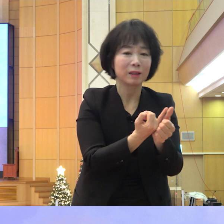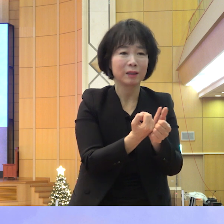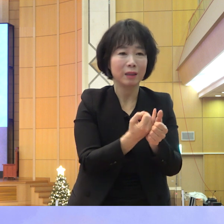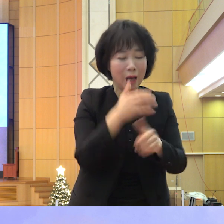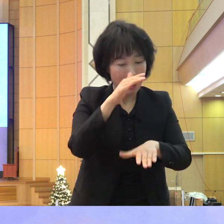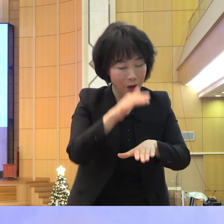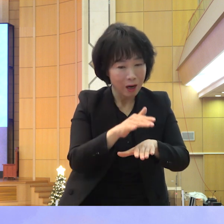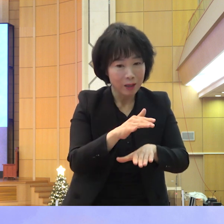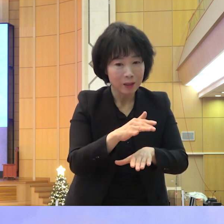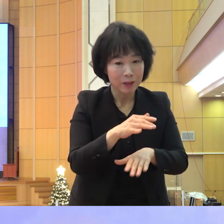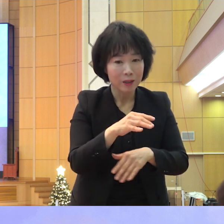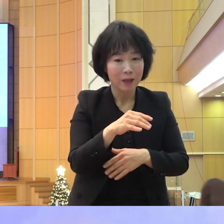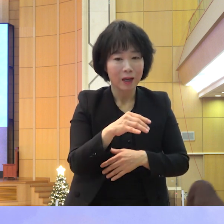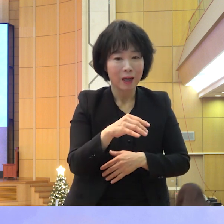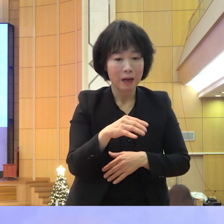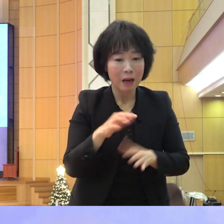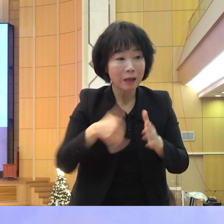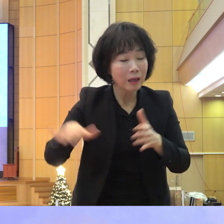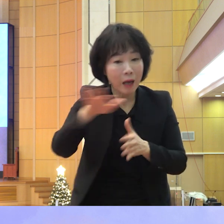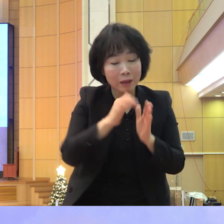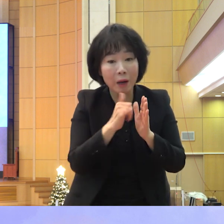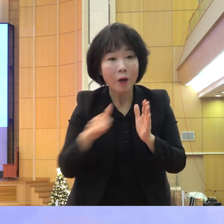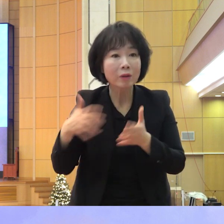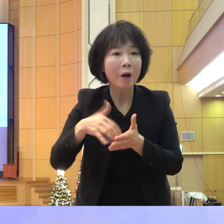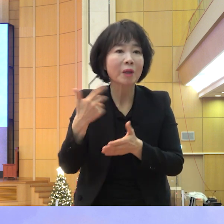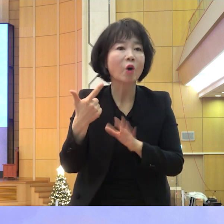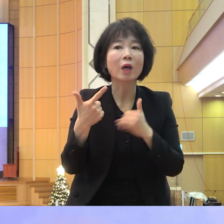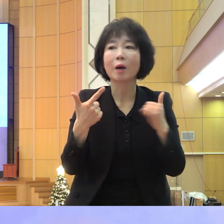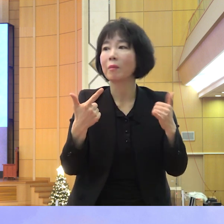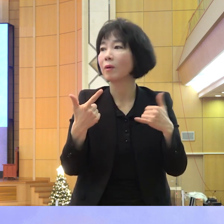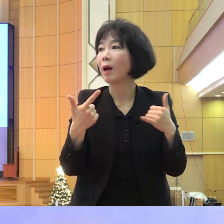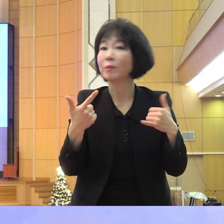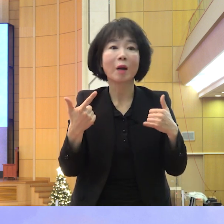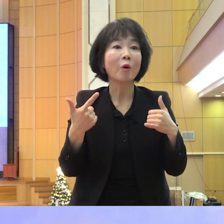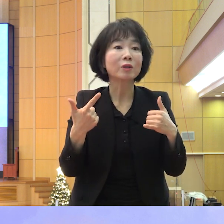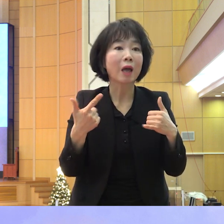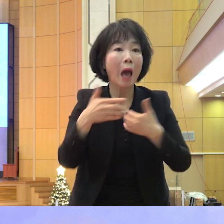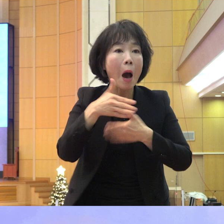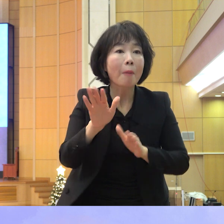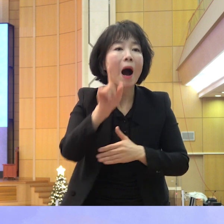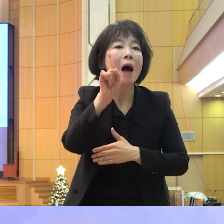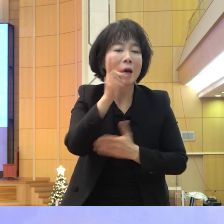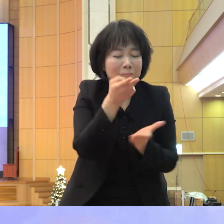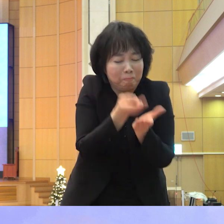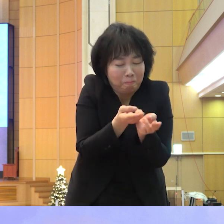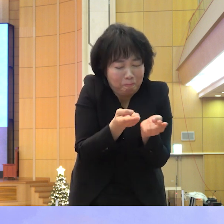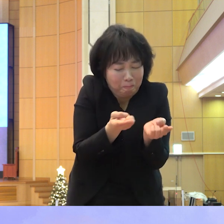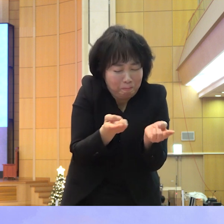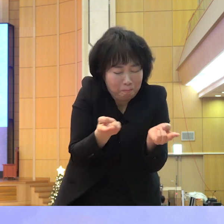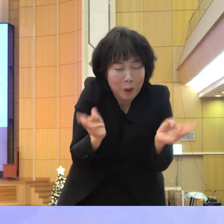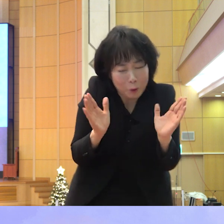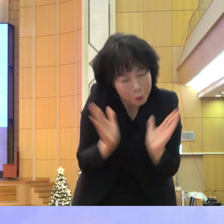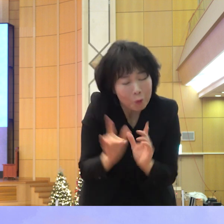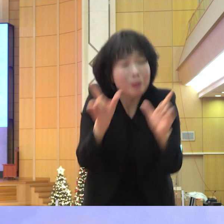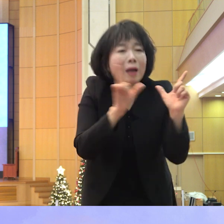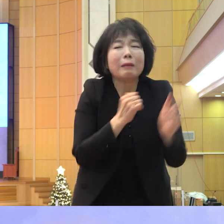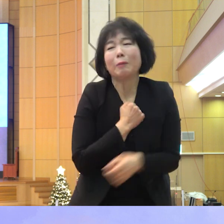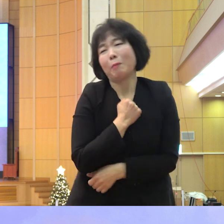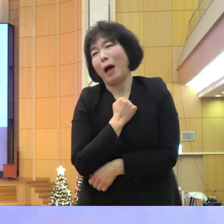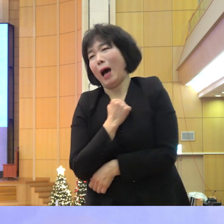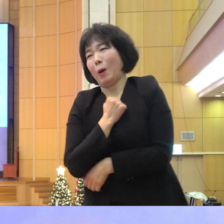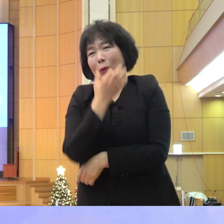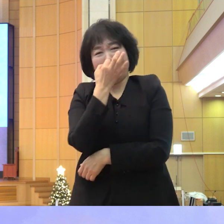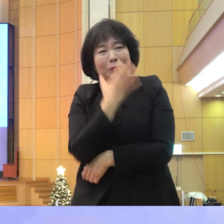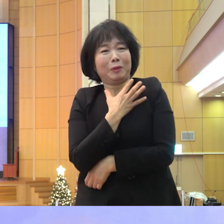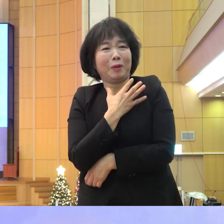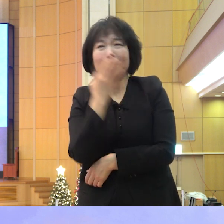해도 둘이야, 나까지 6명에서 그 방 하나에 부엌 하나에서 살았어. 그러니 그